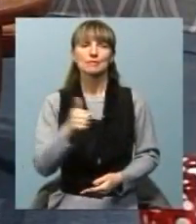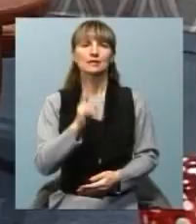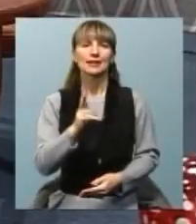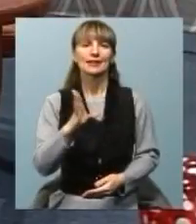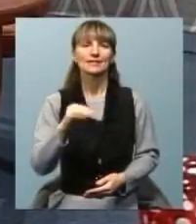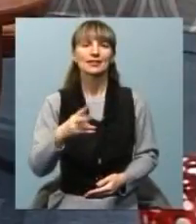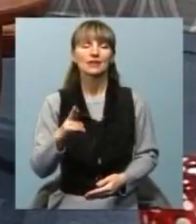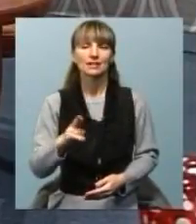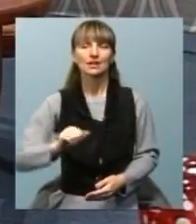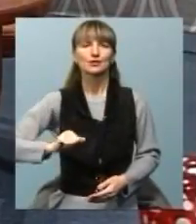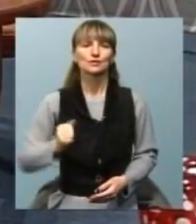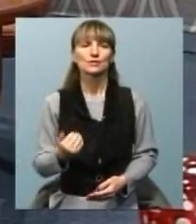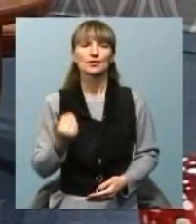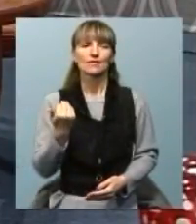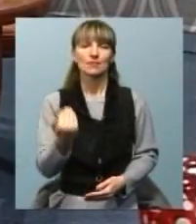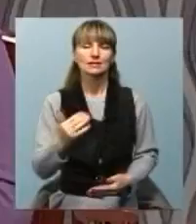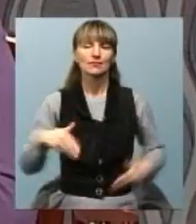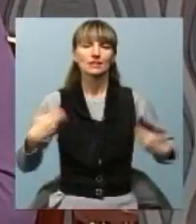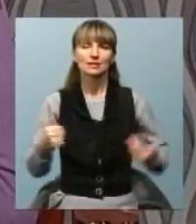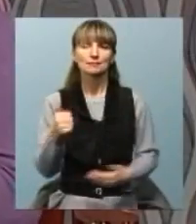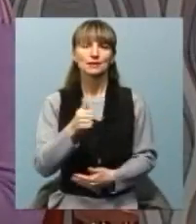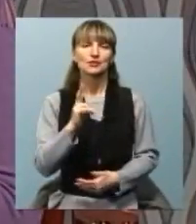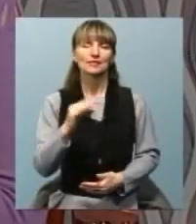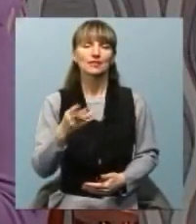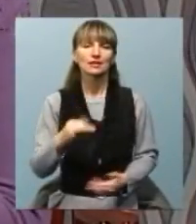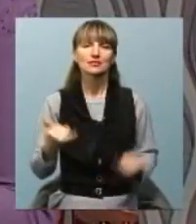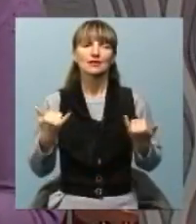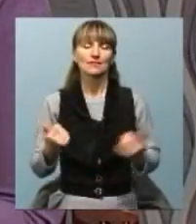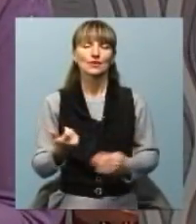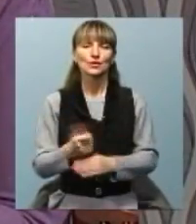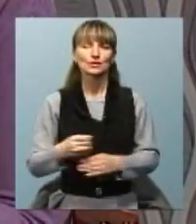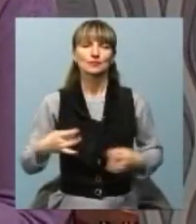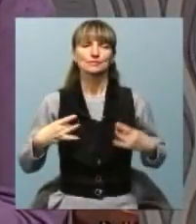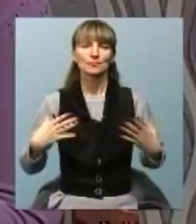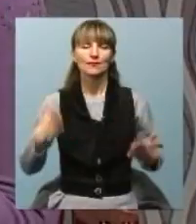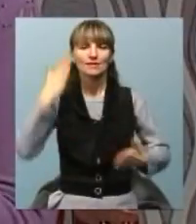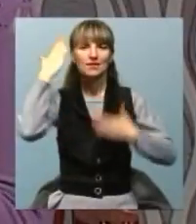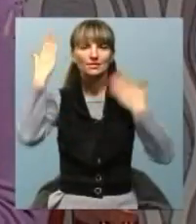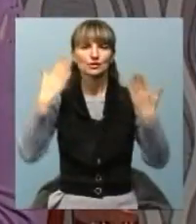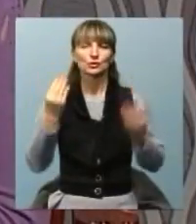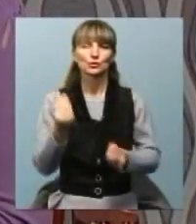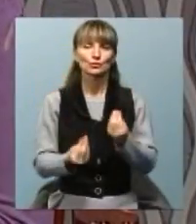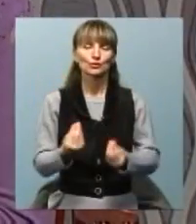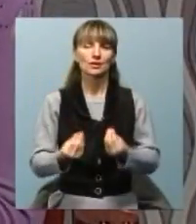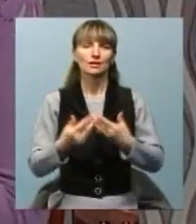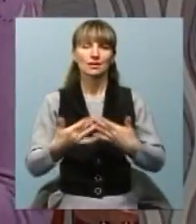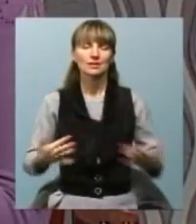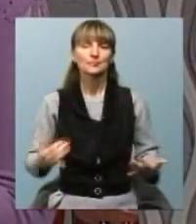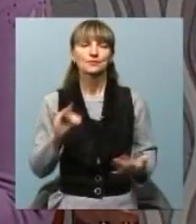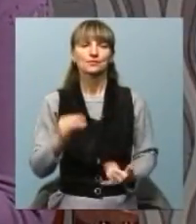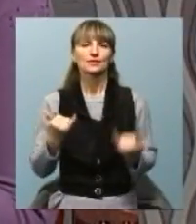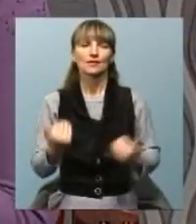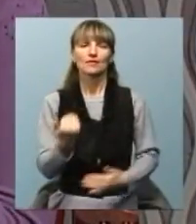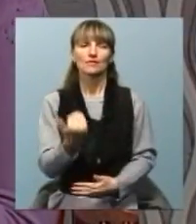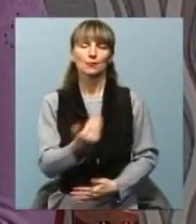квітням! Друзі, ми вас вітаємо з першим квітням, оскільки сьогодні дуже таке свято жартонів, веселищів і дуже-дуже багатьох жартів. І сьогодні